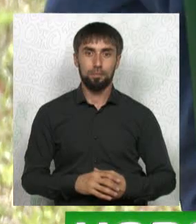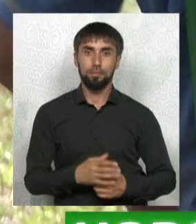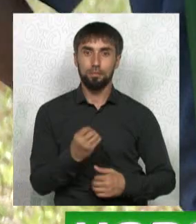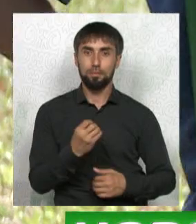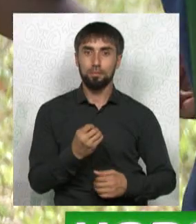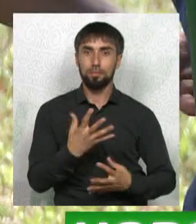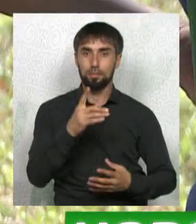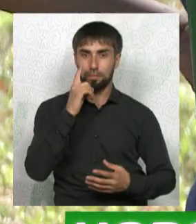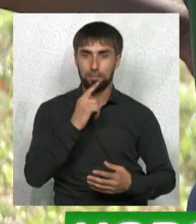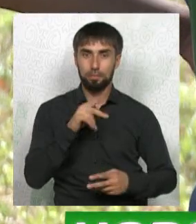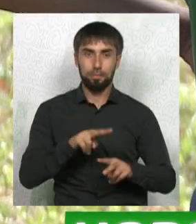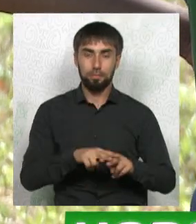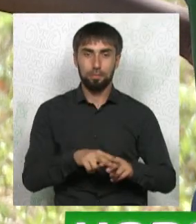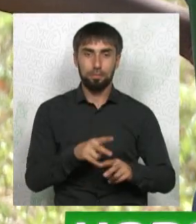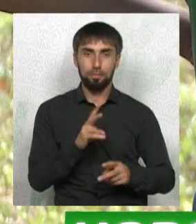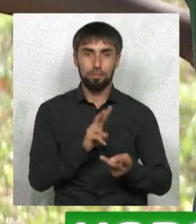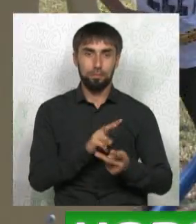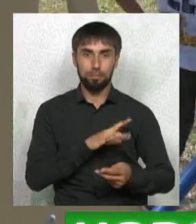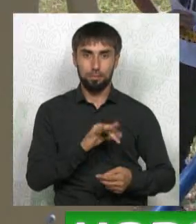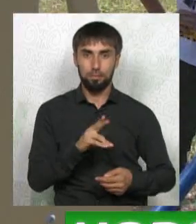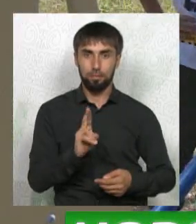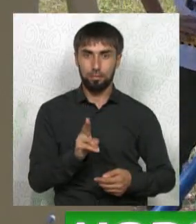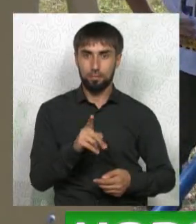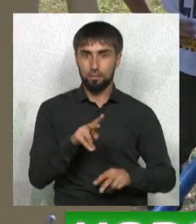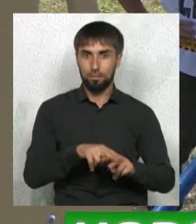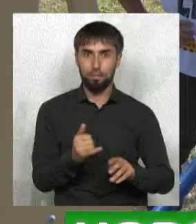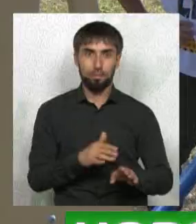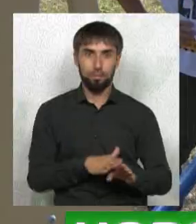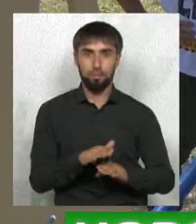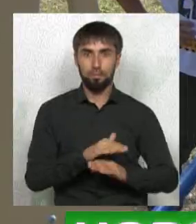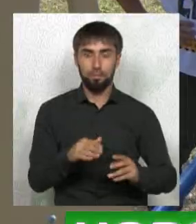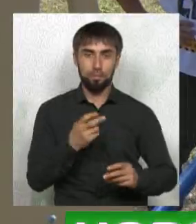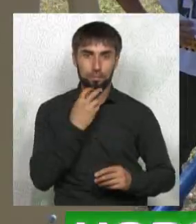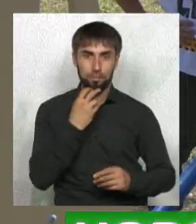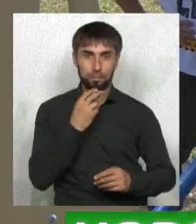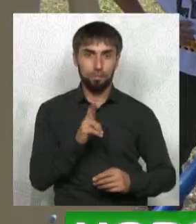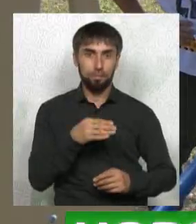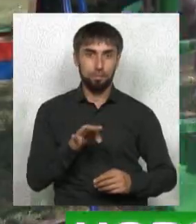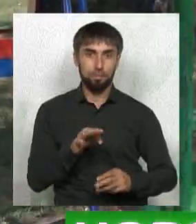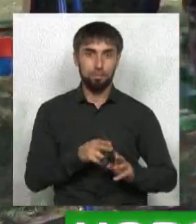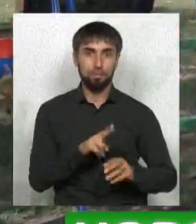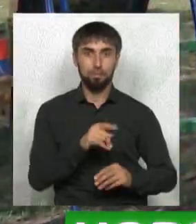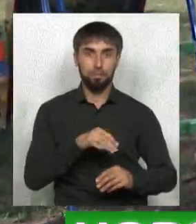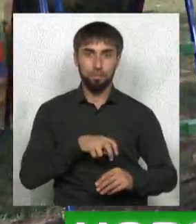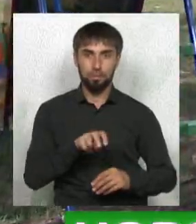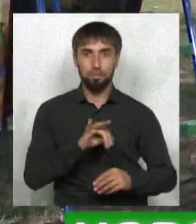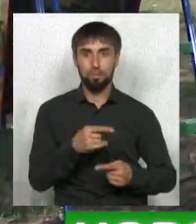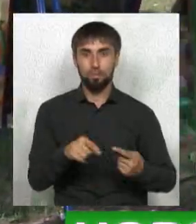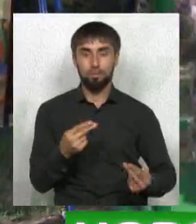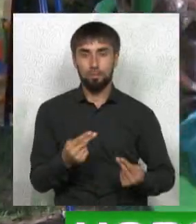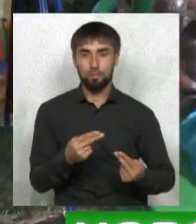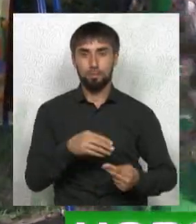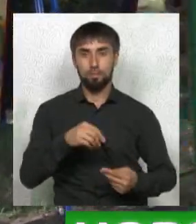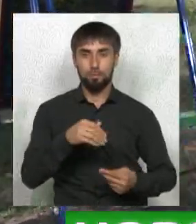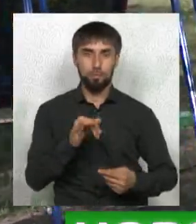Еще пару месяцев назад здесь не встретили бы никого, а сейчас это место наполнено детским смехом. Кто-то катается на качелях, другие играют в